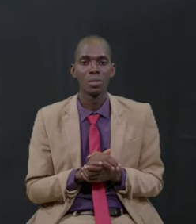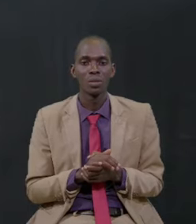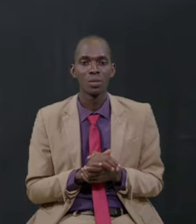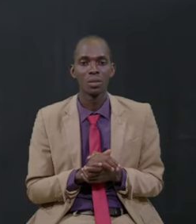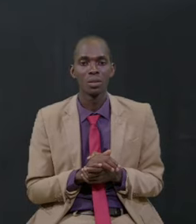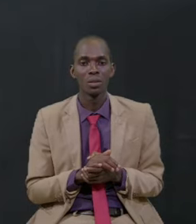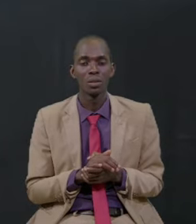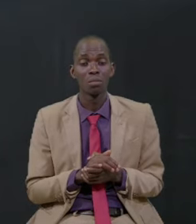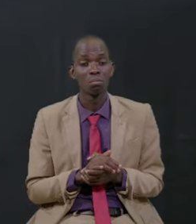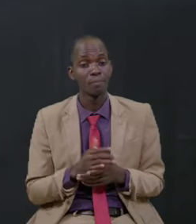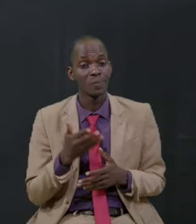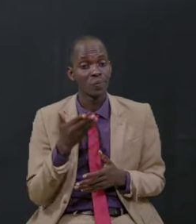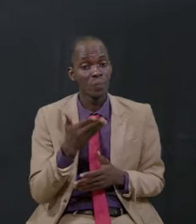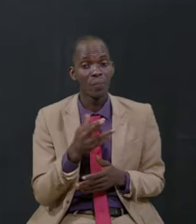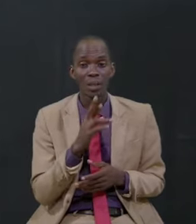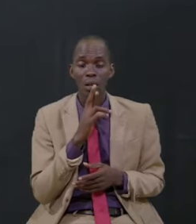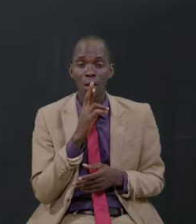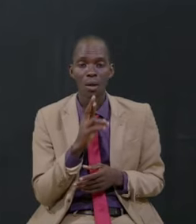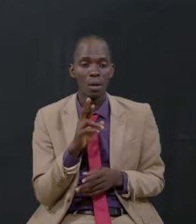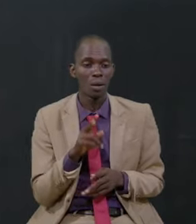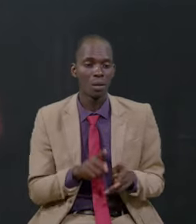Il y a des gens